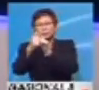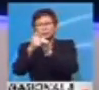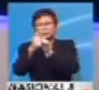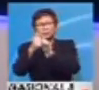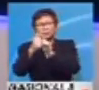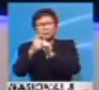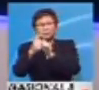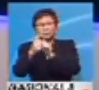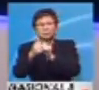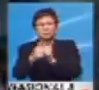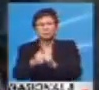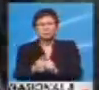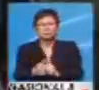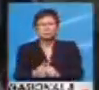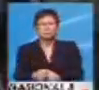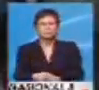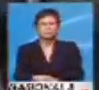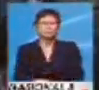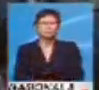direalisasi